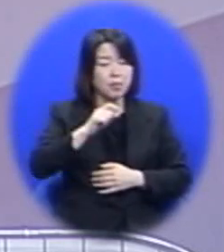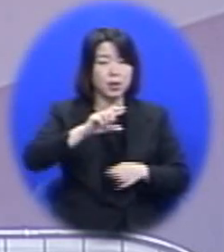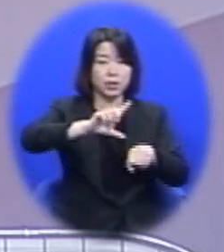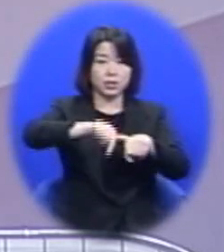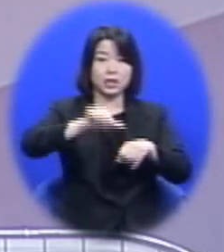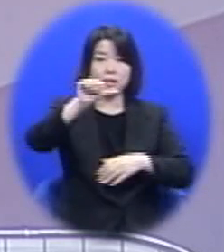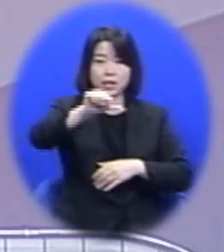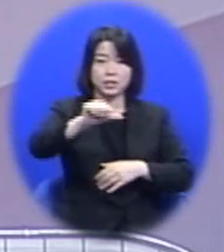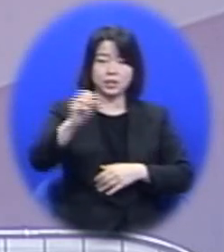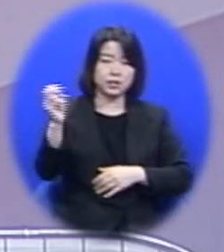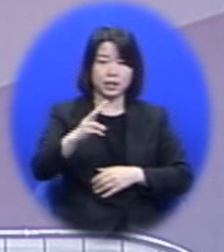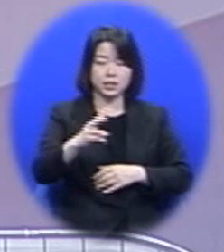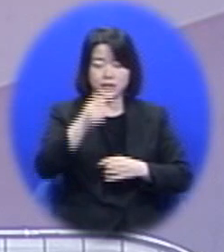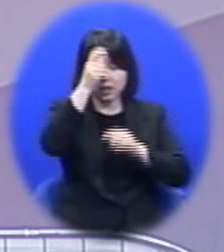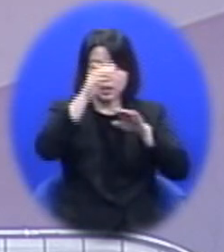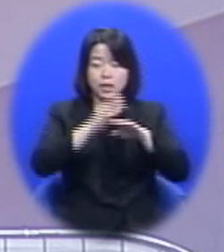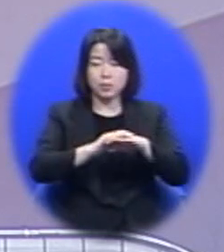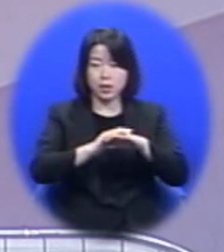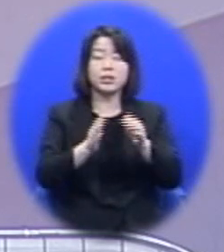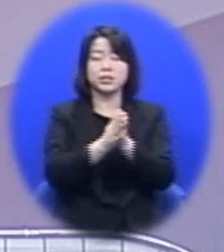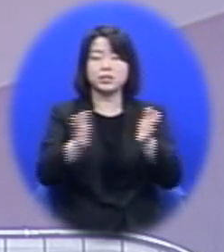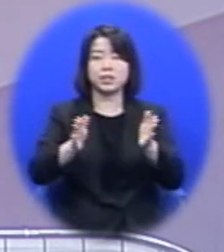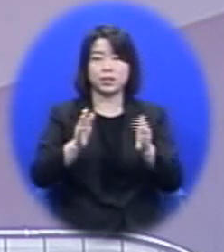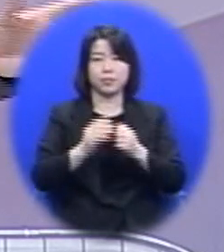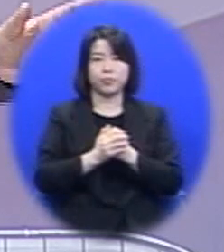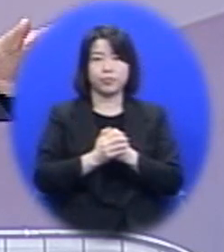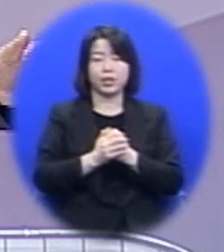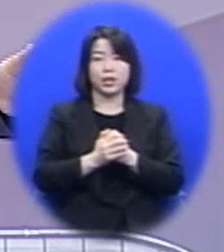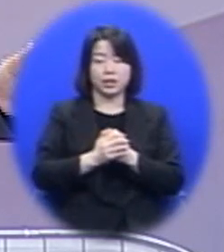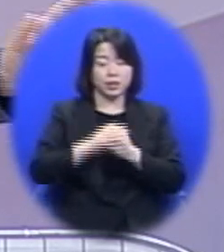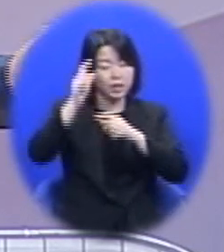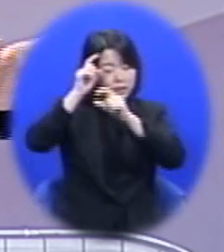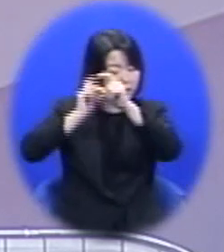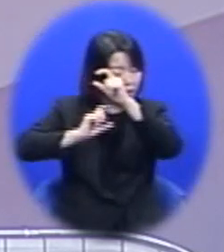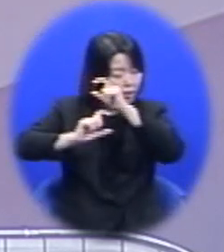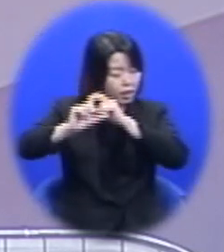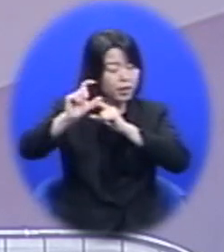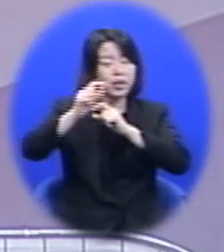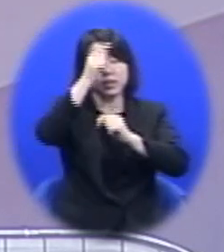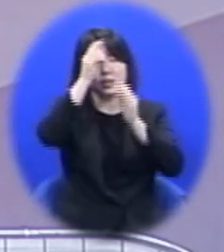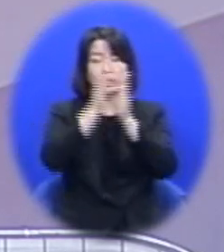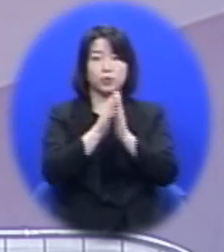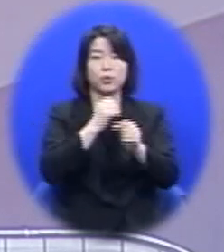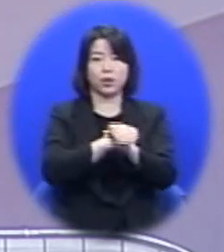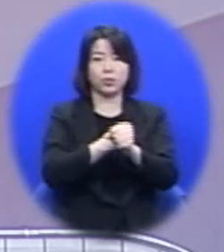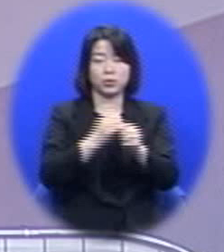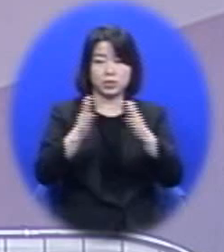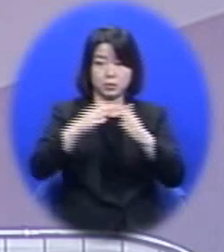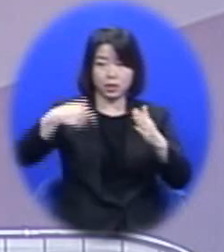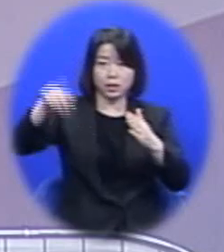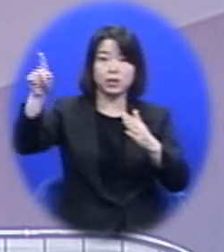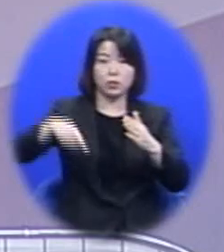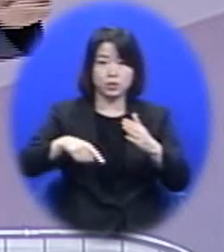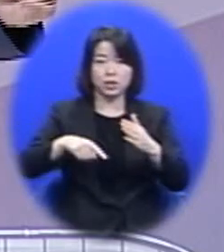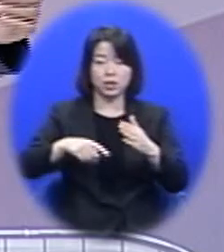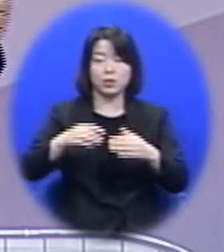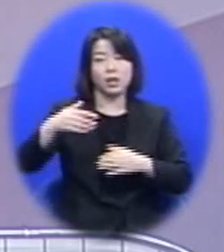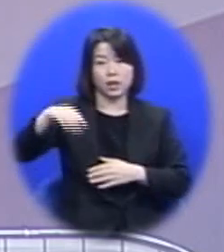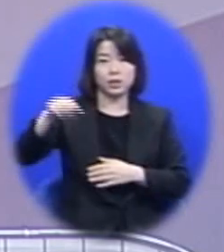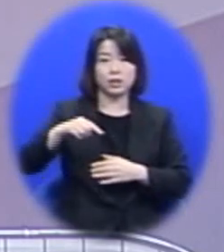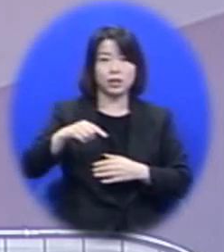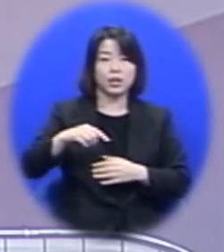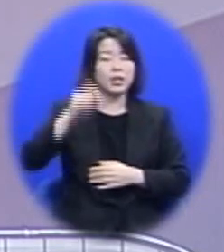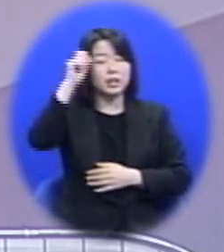다시 기도회로 모이겠습니다. 그래서 철야 기도하는 사람은 철야 기도하고 집에 갔다 와야 될 분들은 집에